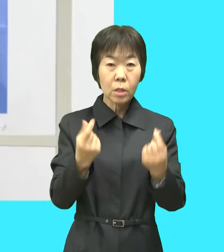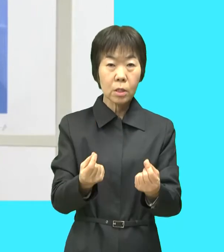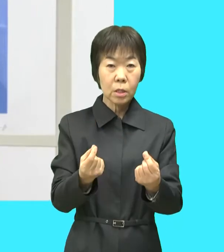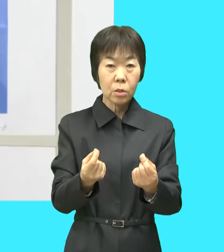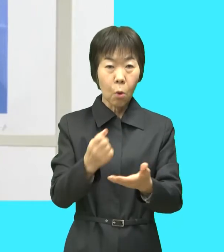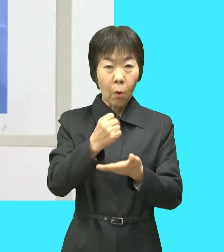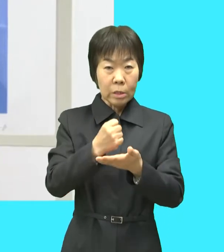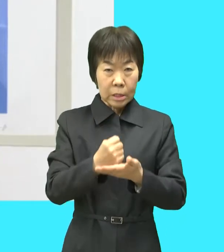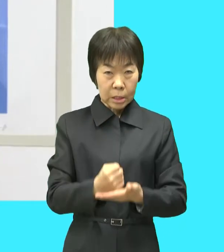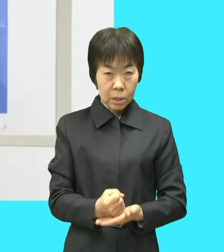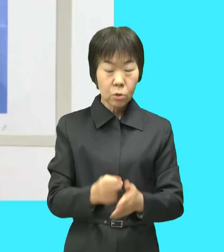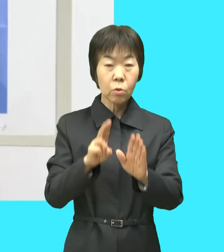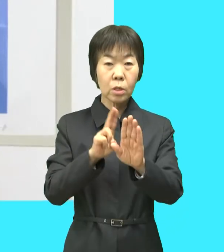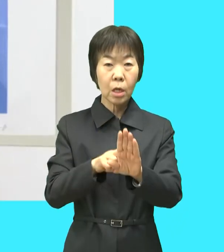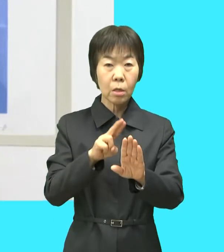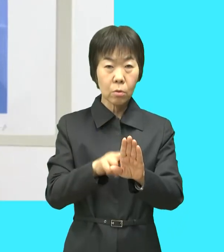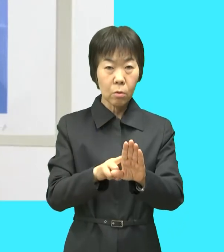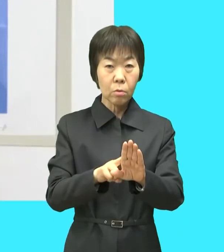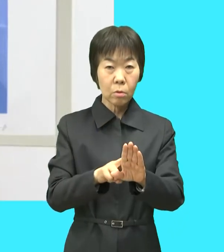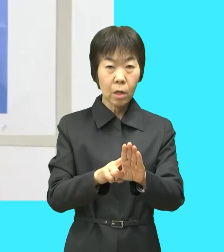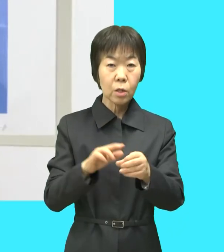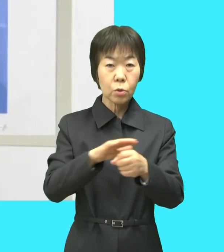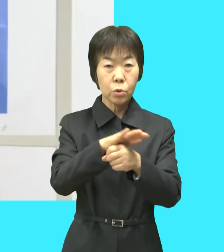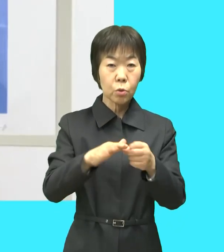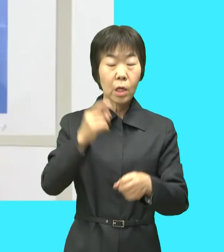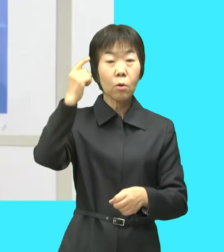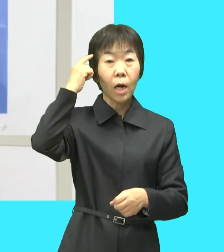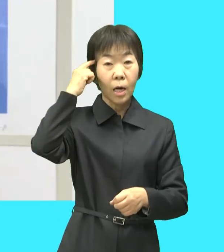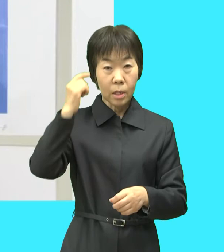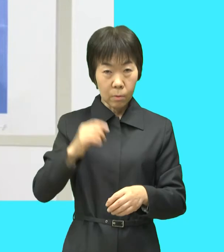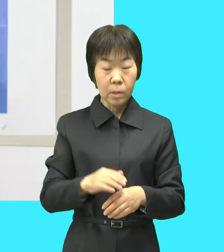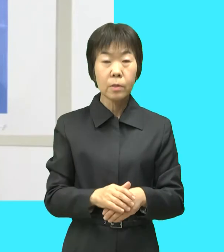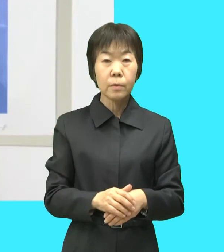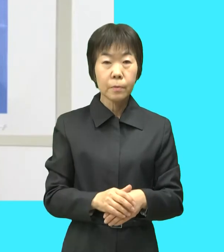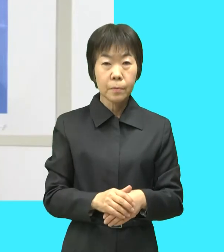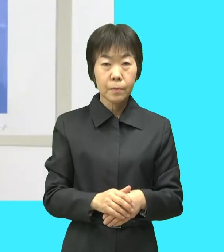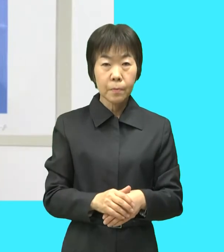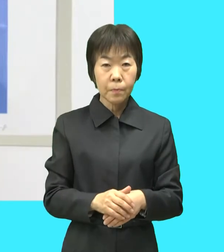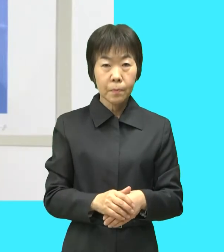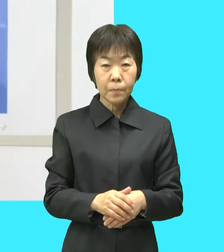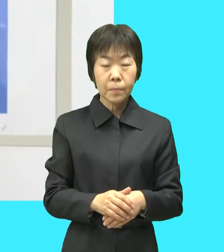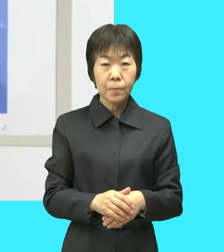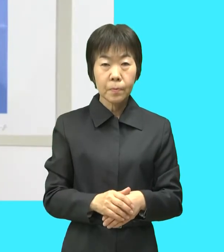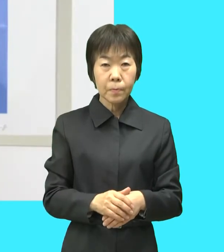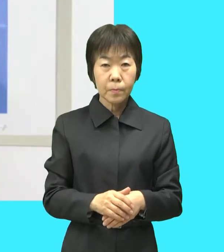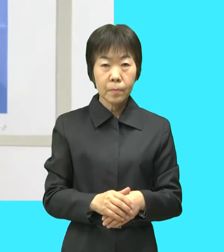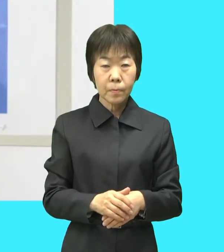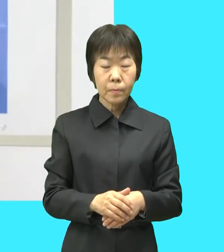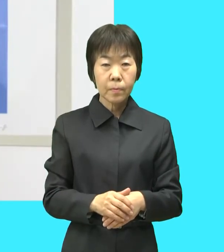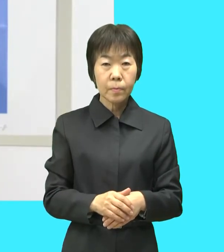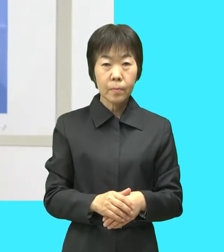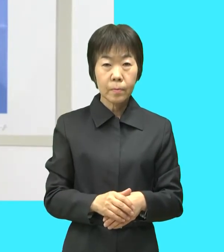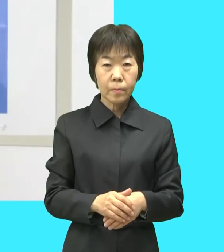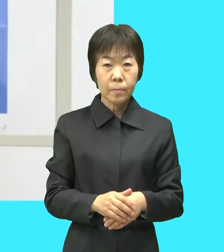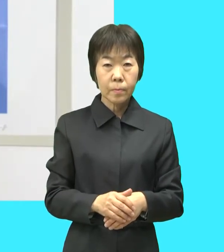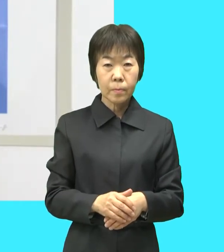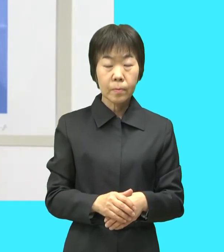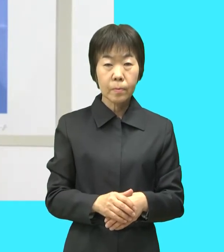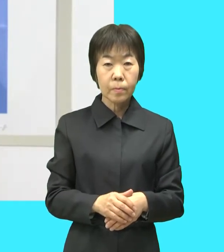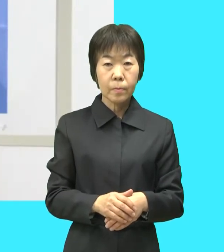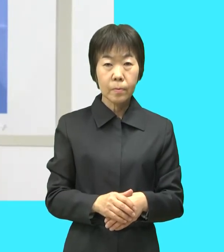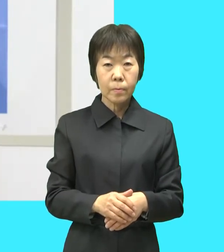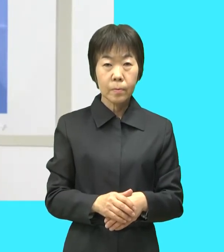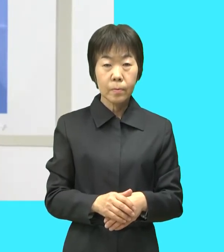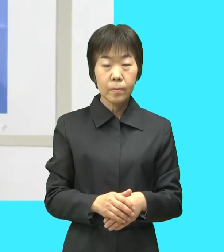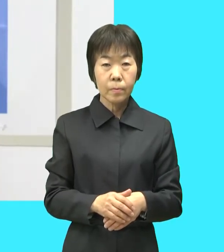り慎重に検討していくことが重要だと考えております。 わかりました、ありがとう ございます。その他ございますでしょうか。